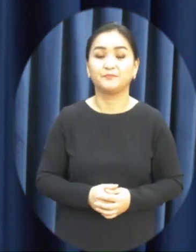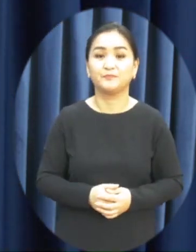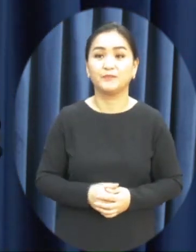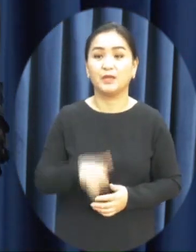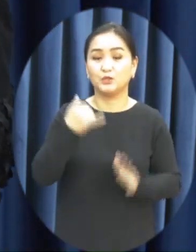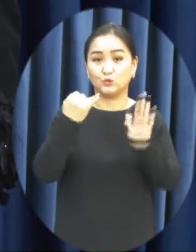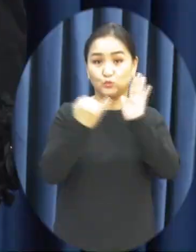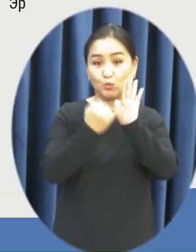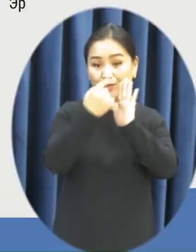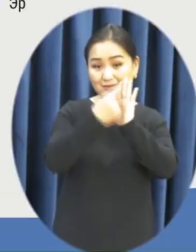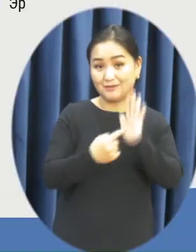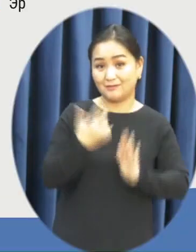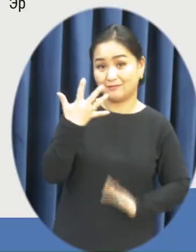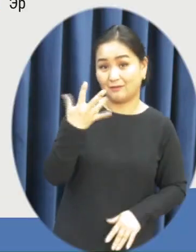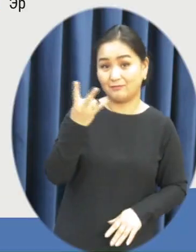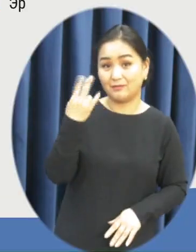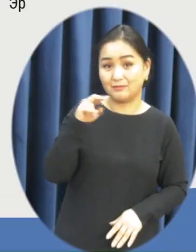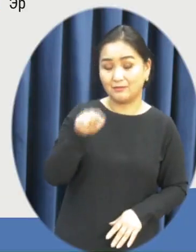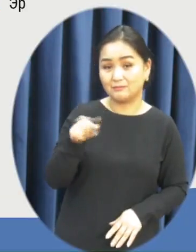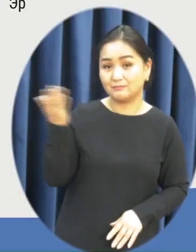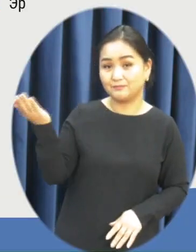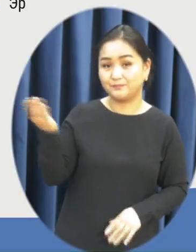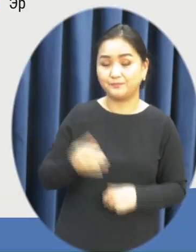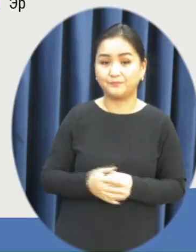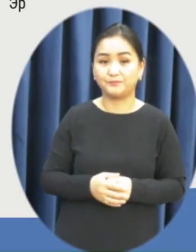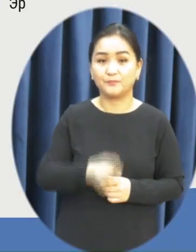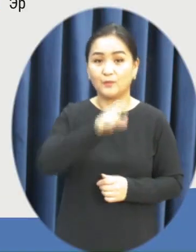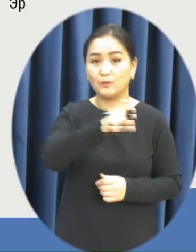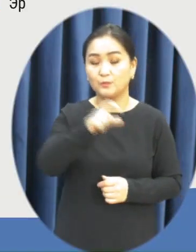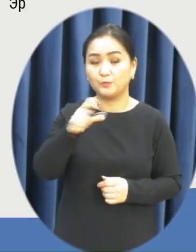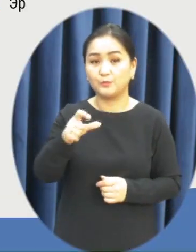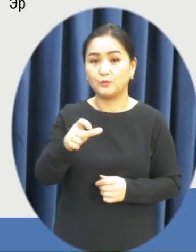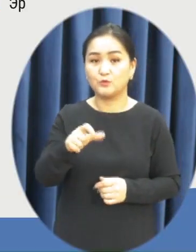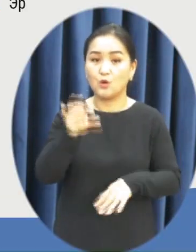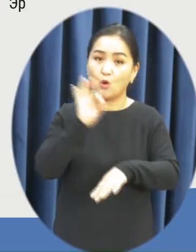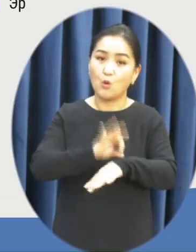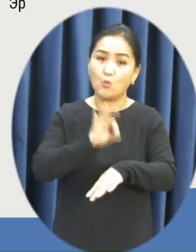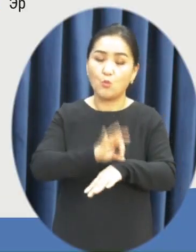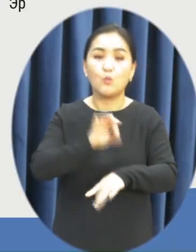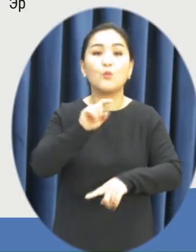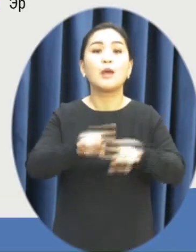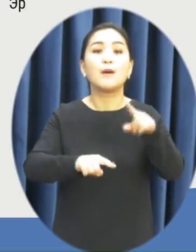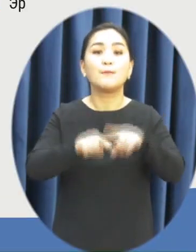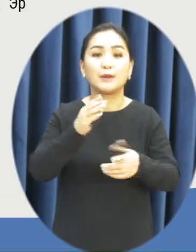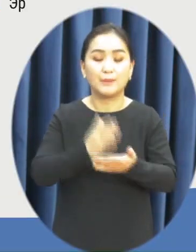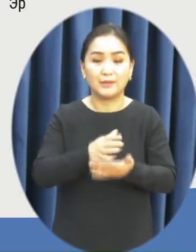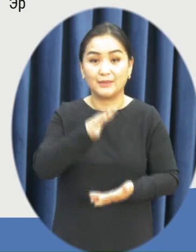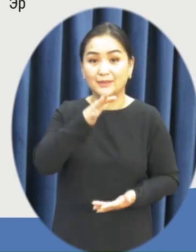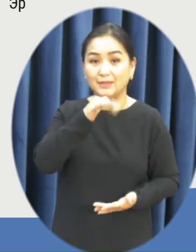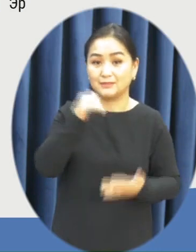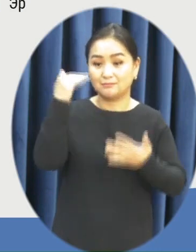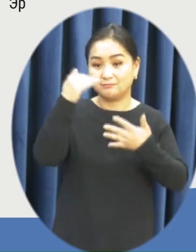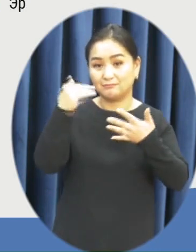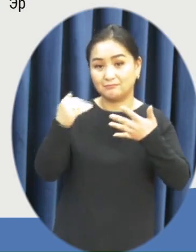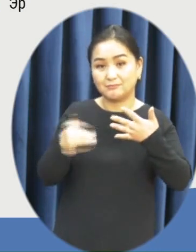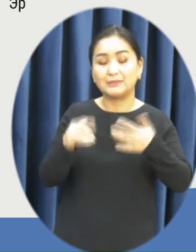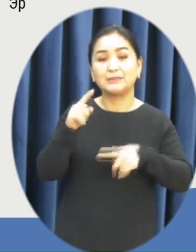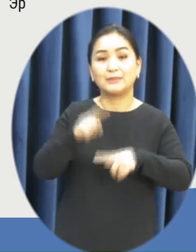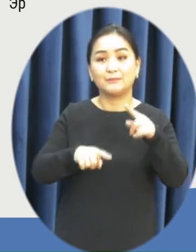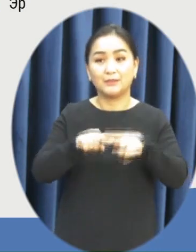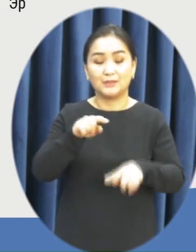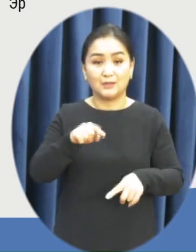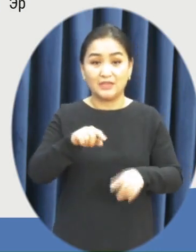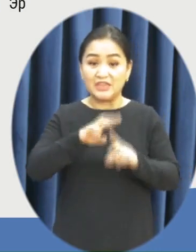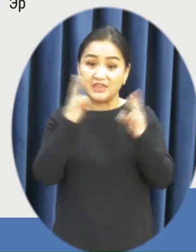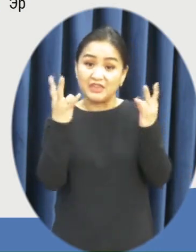སྤུང དེ སྤུག ཤེད དེ དེ དོག གསུལ གསུ སུགསུས པོ པོ རེད གསྟུག